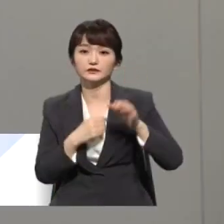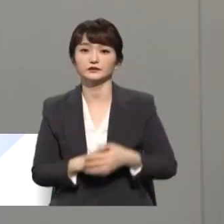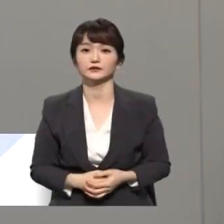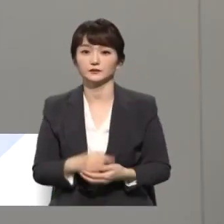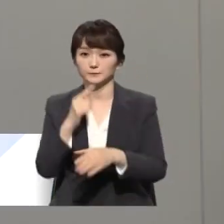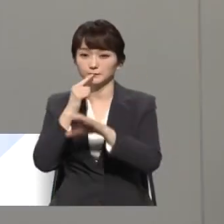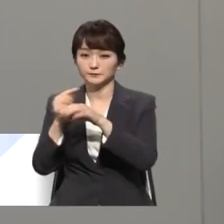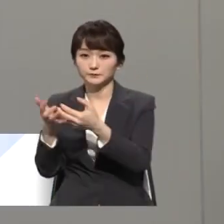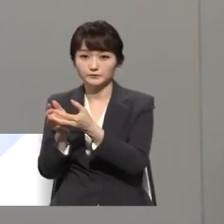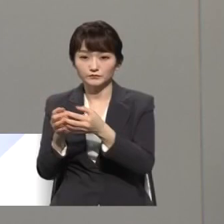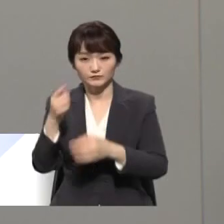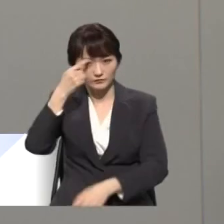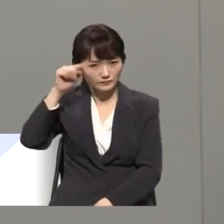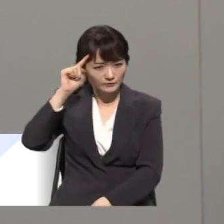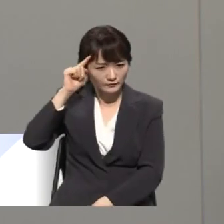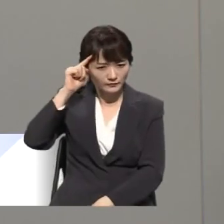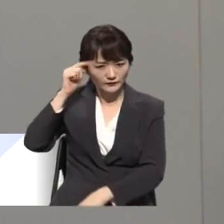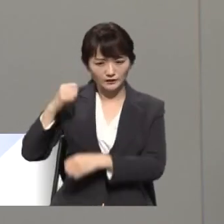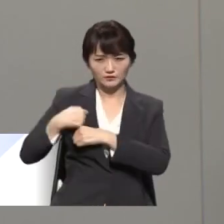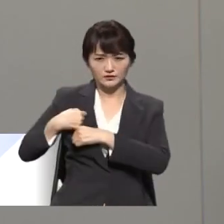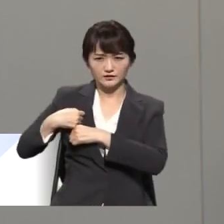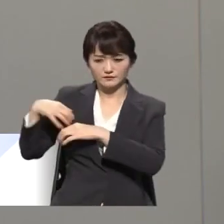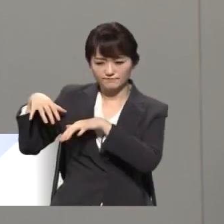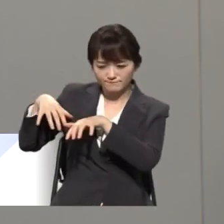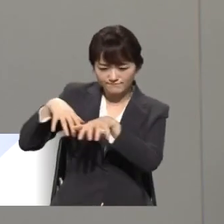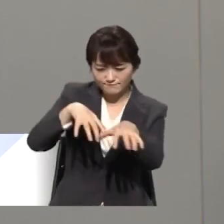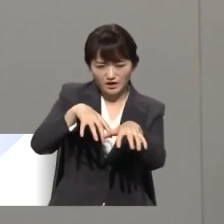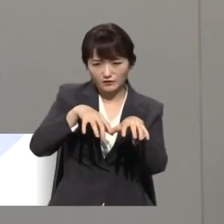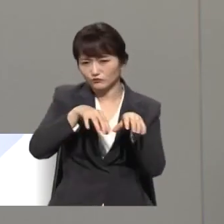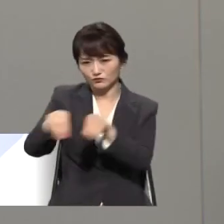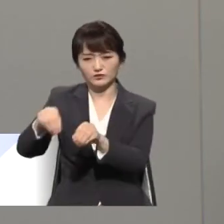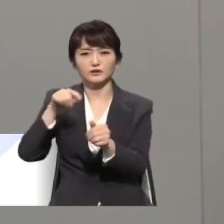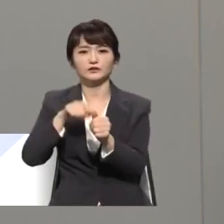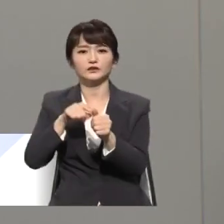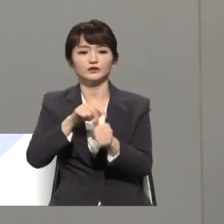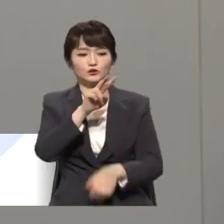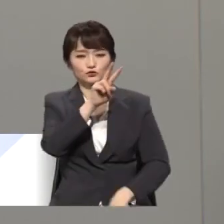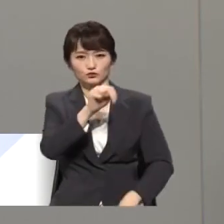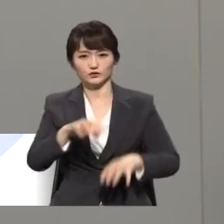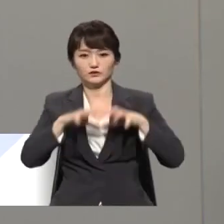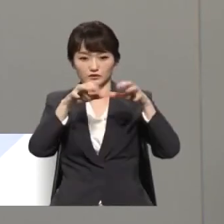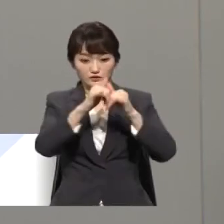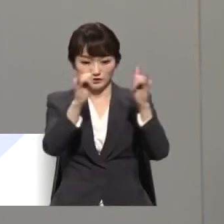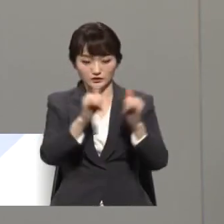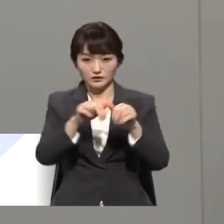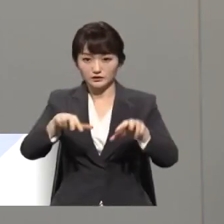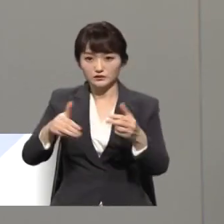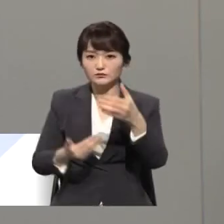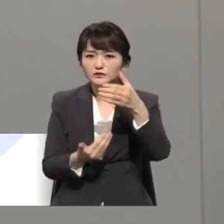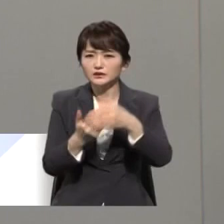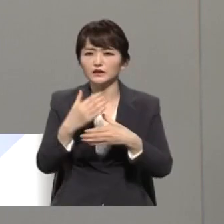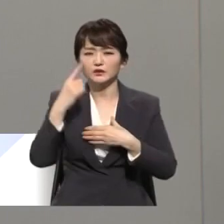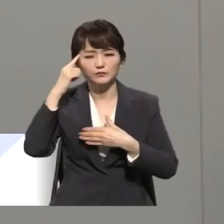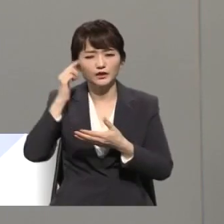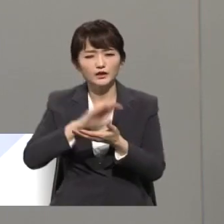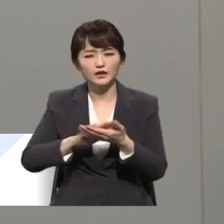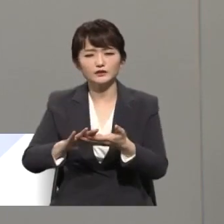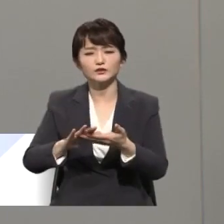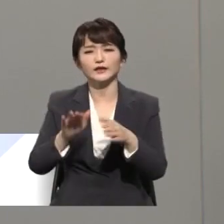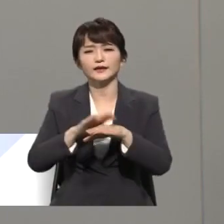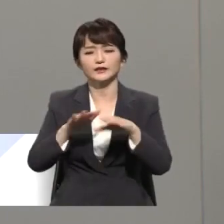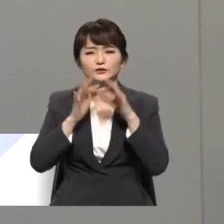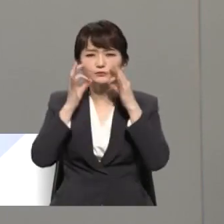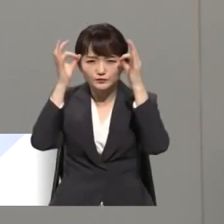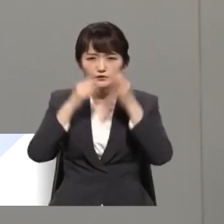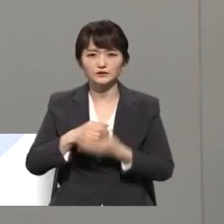민주당도 러시아의 군사 행동 중단을 촉구합니다 위엔 등 국제사회는 사태의 평화적 해결을 위해 노력해야 합니다